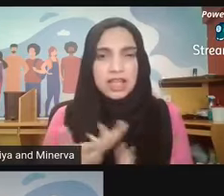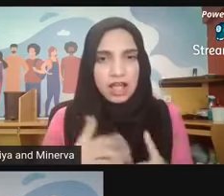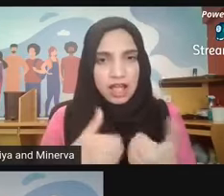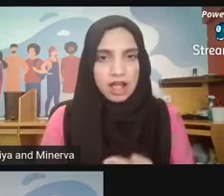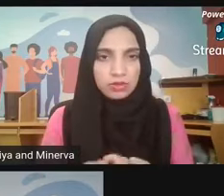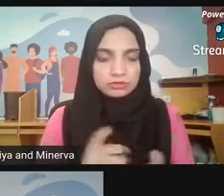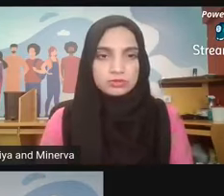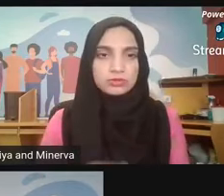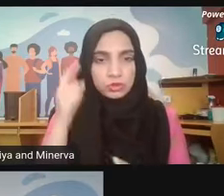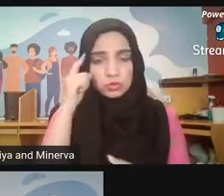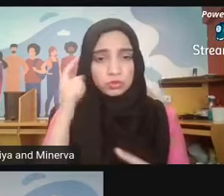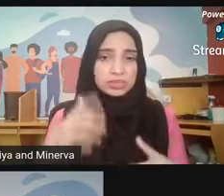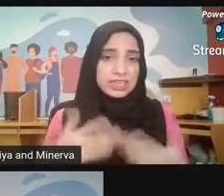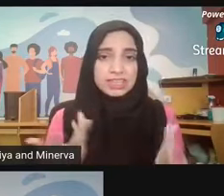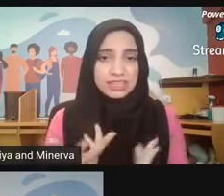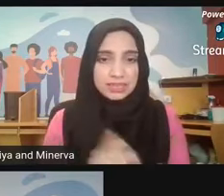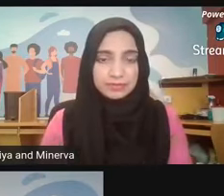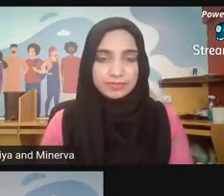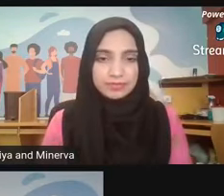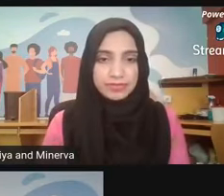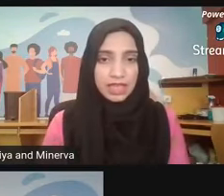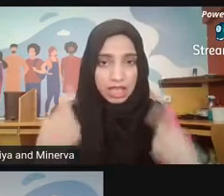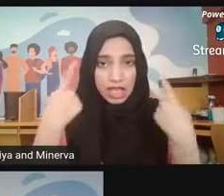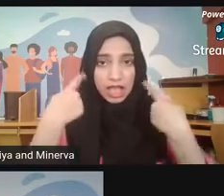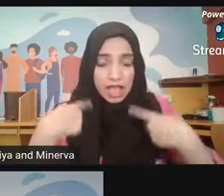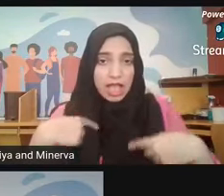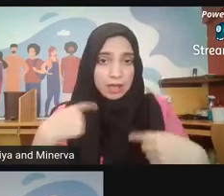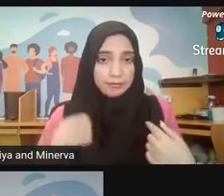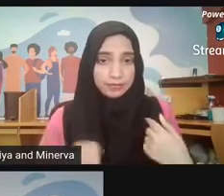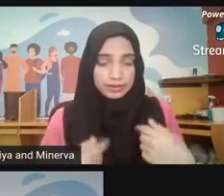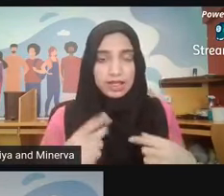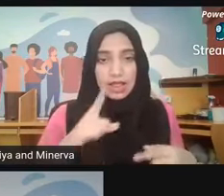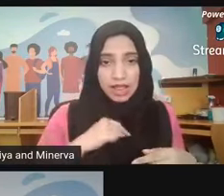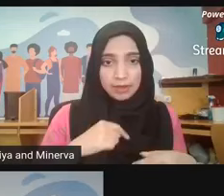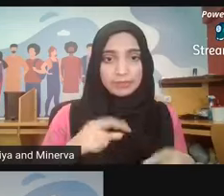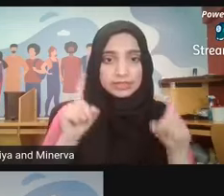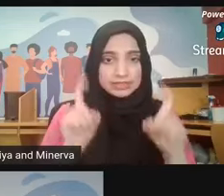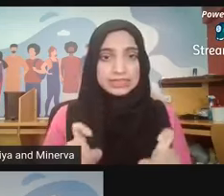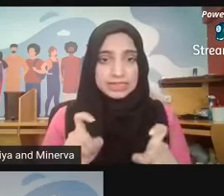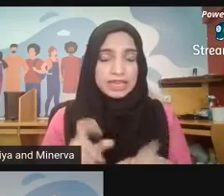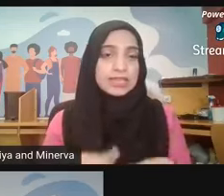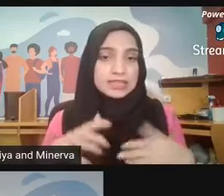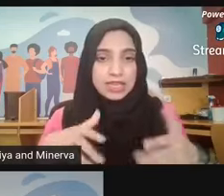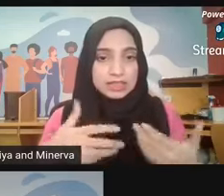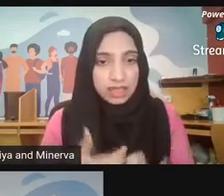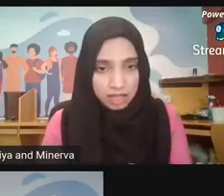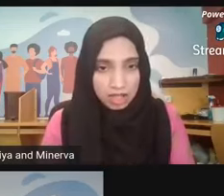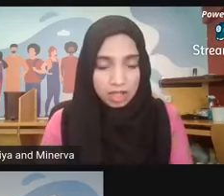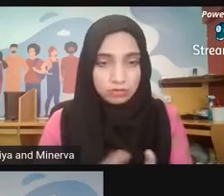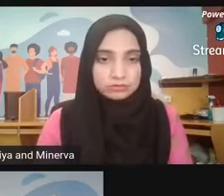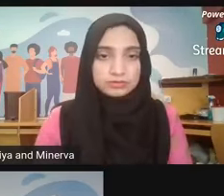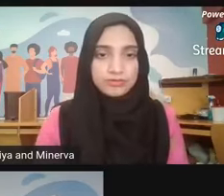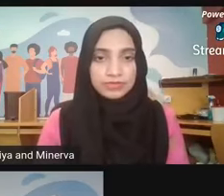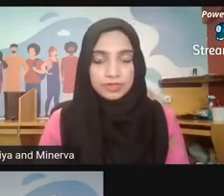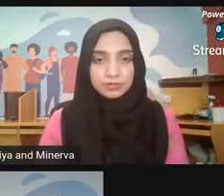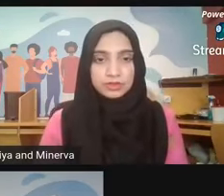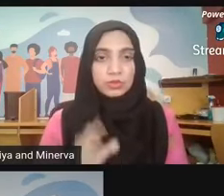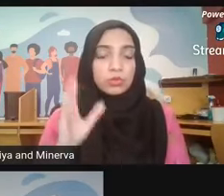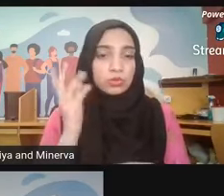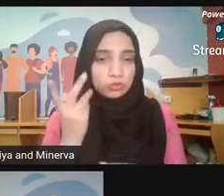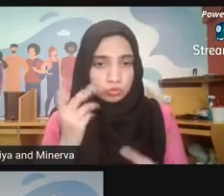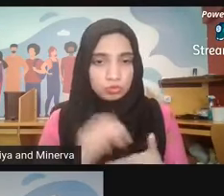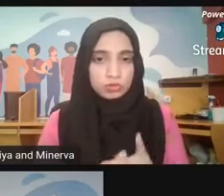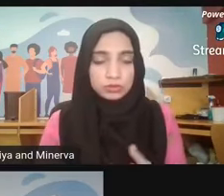शुड गो अबाउट? ओके, नाउ सेल्फ टेस्ट एग्जामिनेशन। Self breast examination is something very,